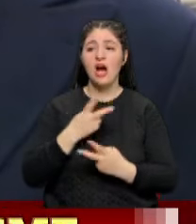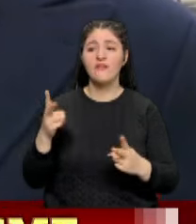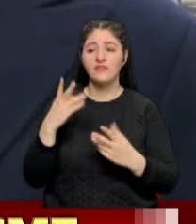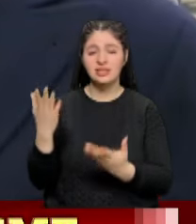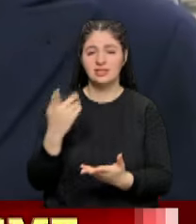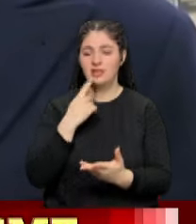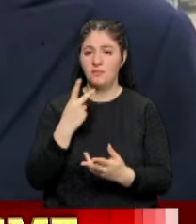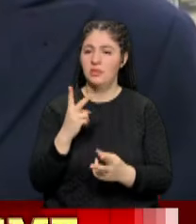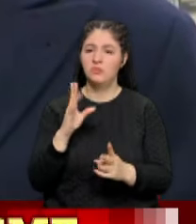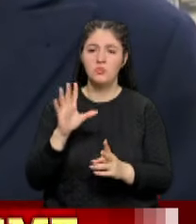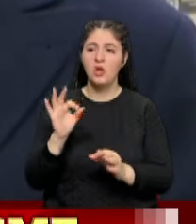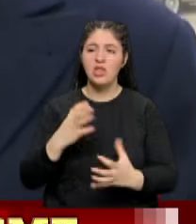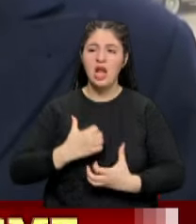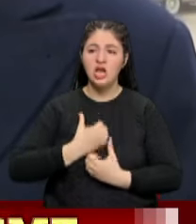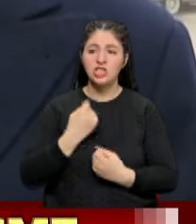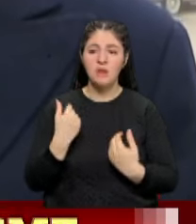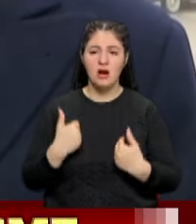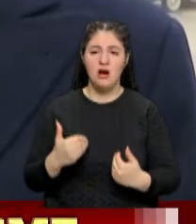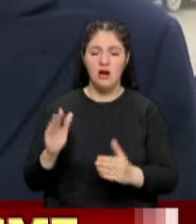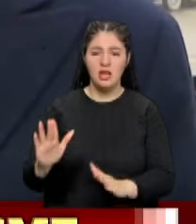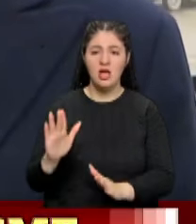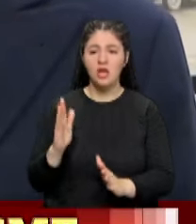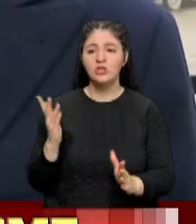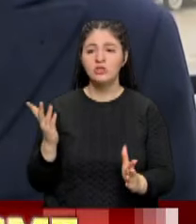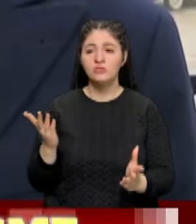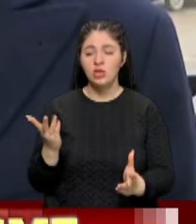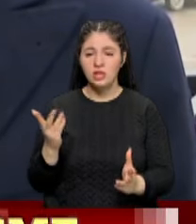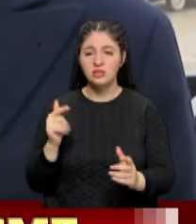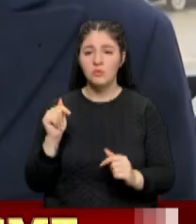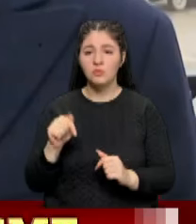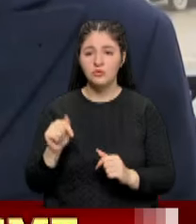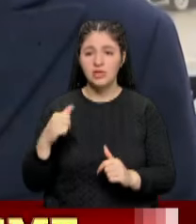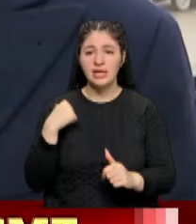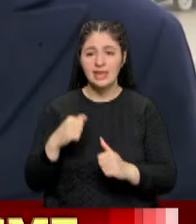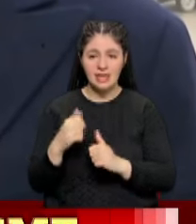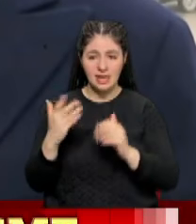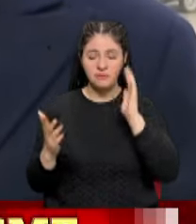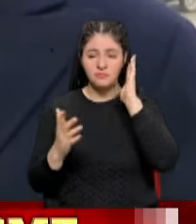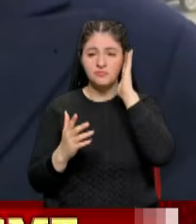affetsin diyebiliriz. Bu kadar acı bir durum. Dolayısıyla burada yine